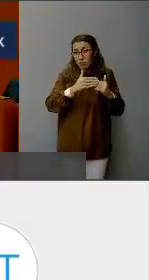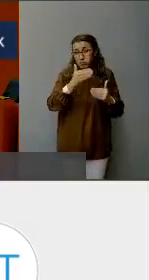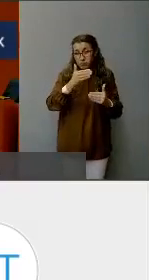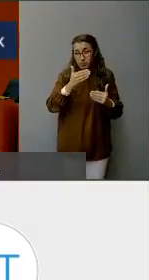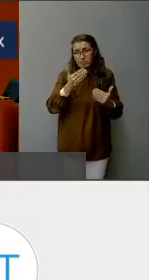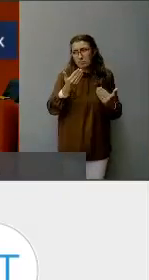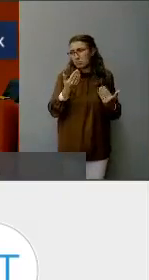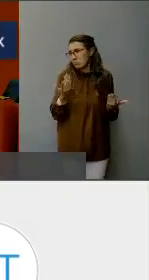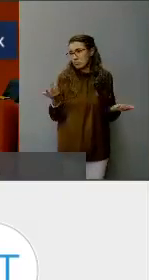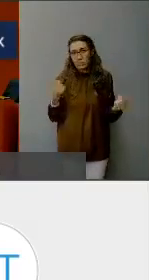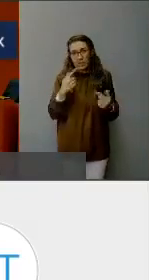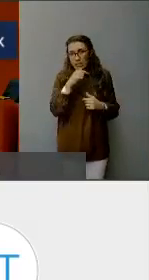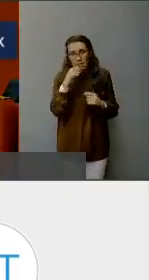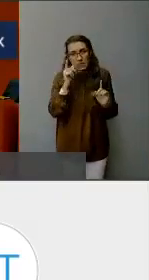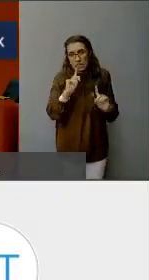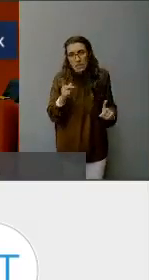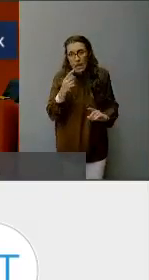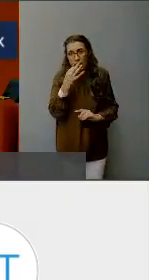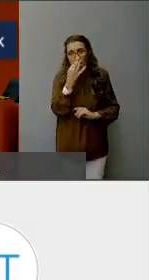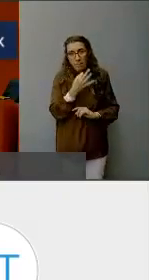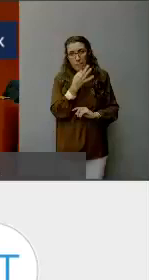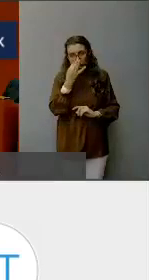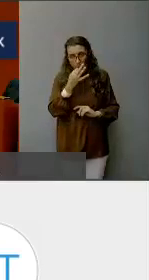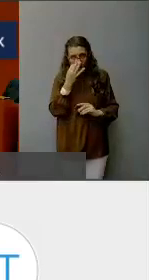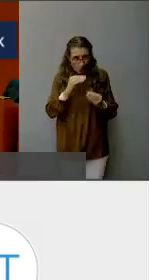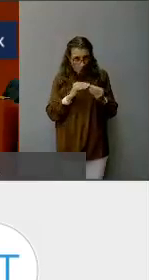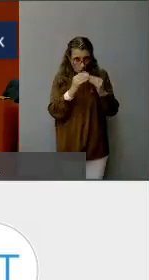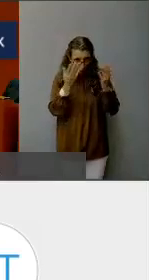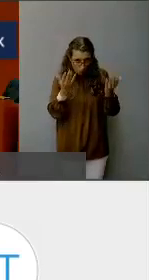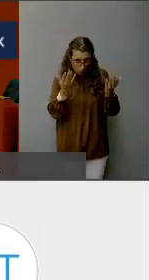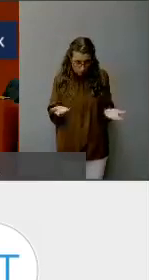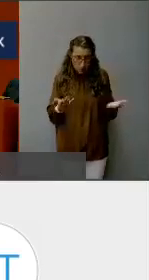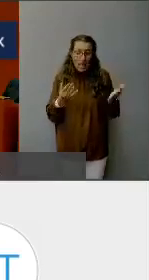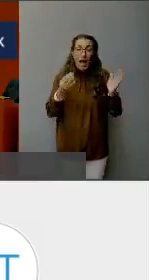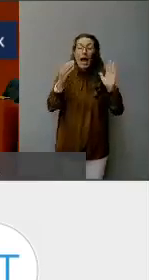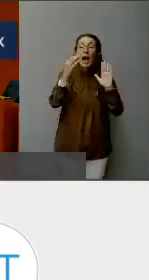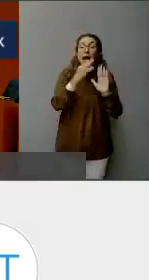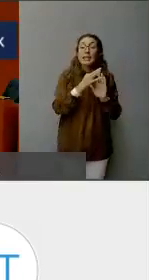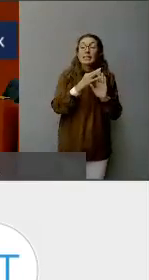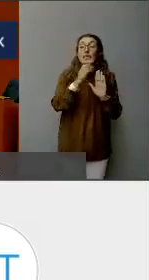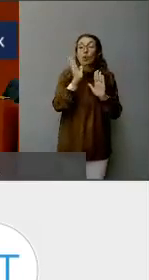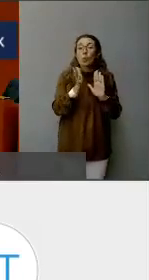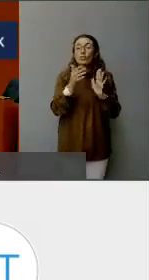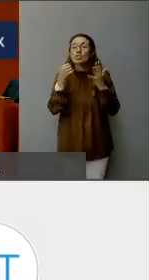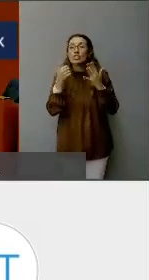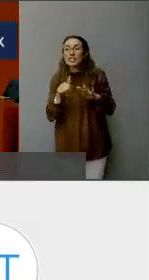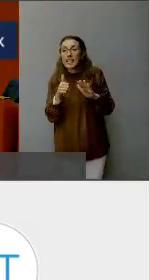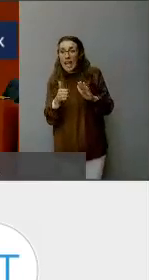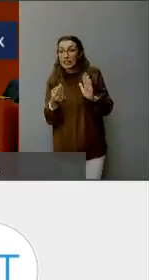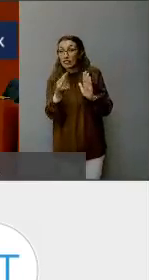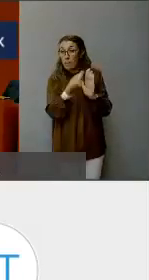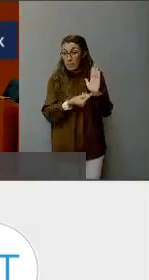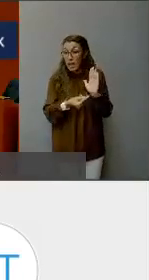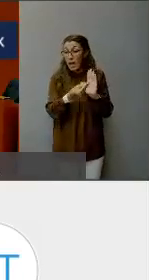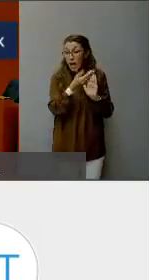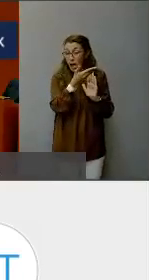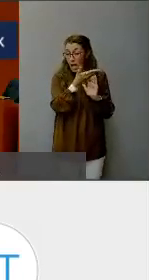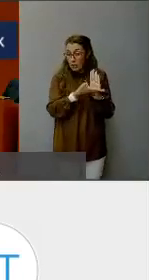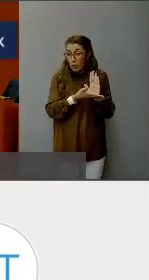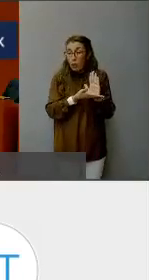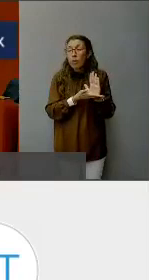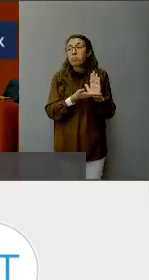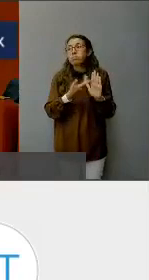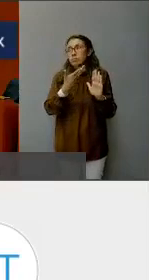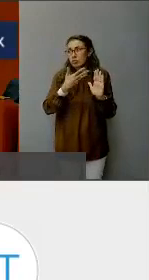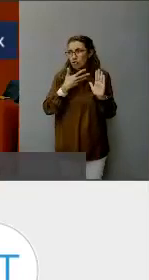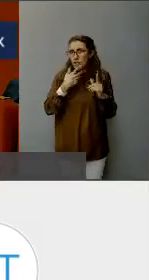inutile che vi dica quale sia il procedimento gli articoli 15 e 16 del piano naturalmente affrontano anche anche questa questione il